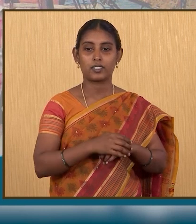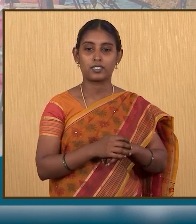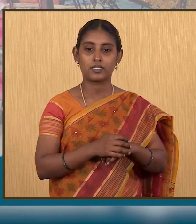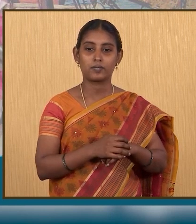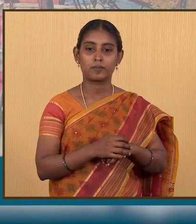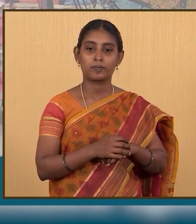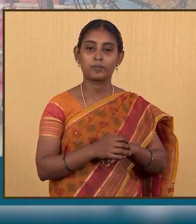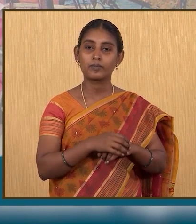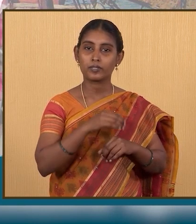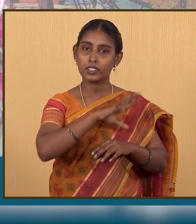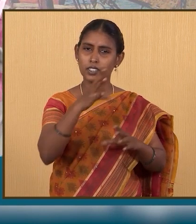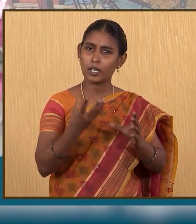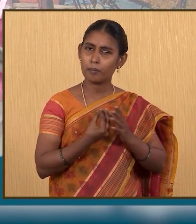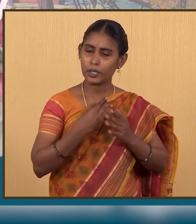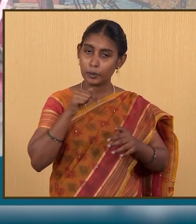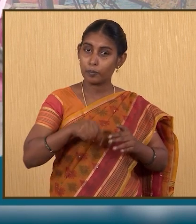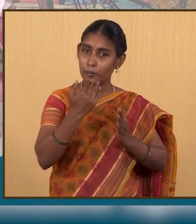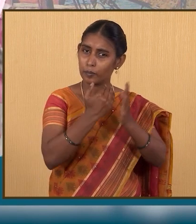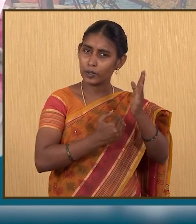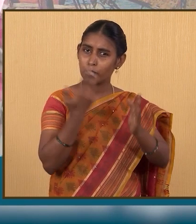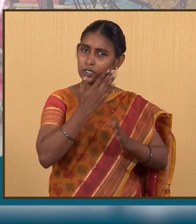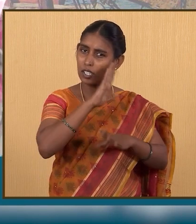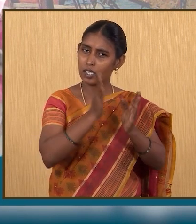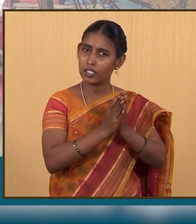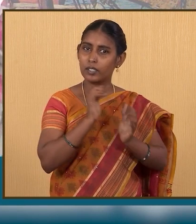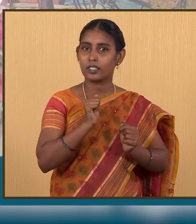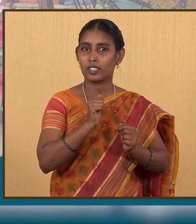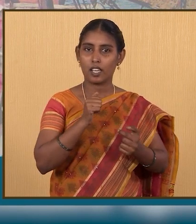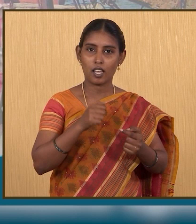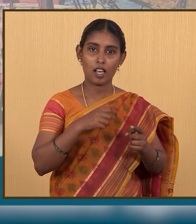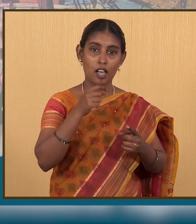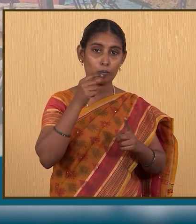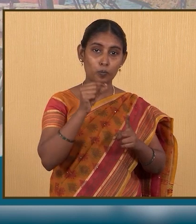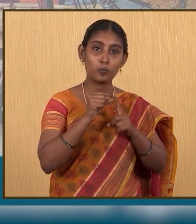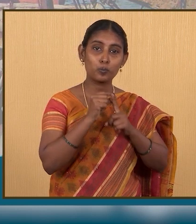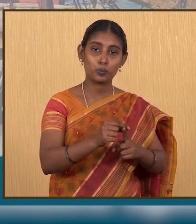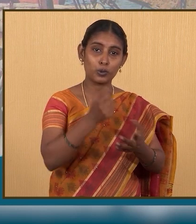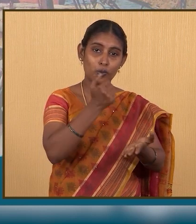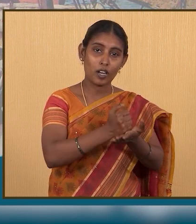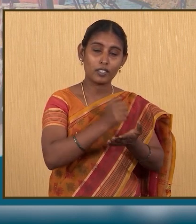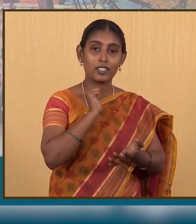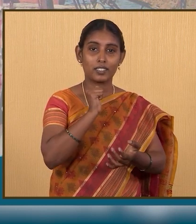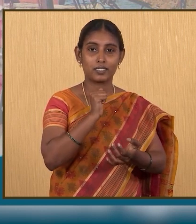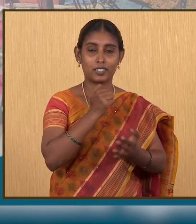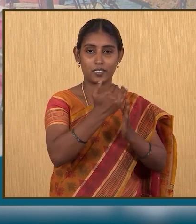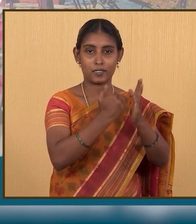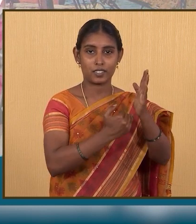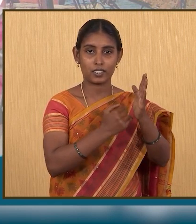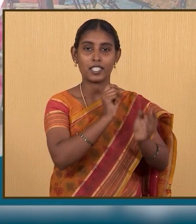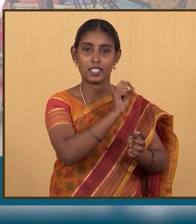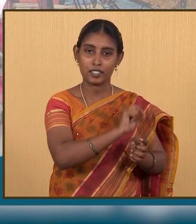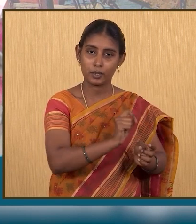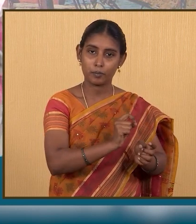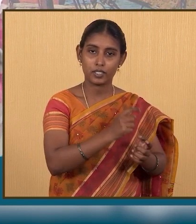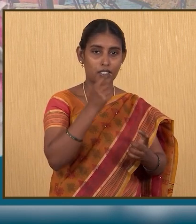பார்த்தாச்சு. நம்ம என்னெல்லாம் பார்த்தோம், ஆதாரங்கள்னால் என்ன, அதில் என்னென்ன வகைகள்னு பார்த்தோம். அதாவது